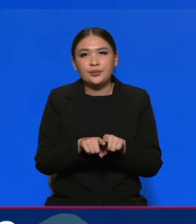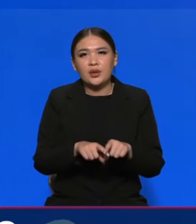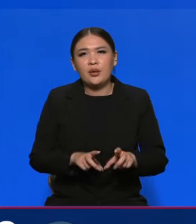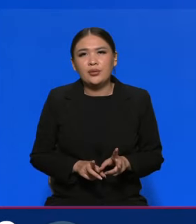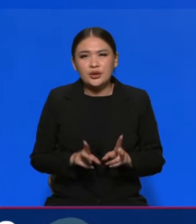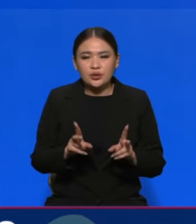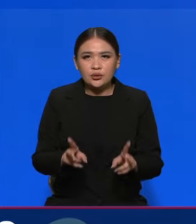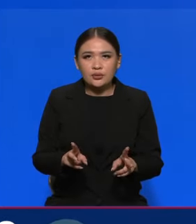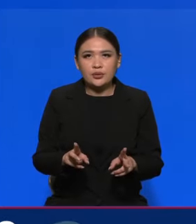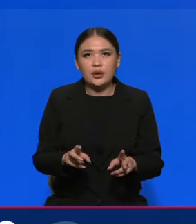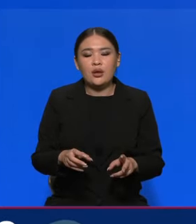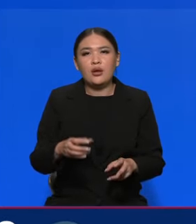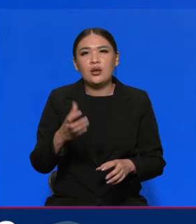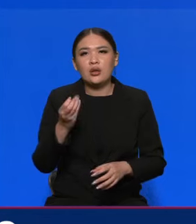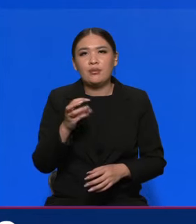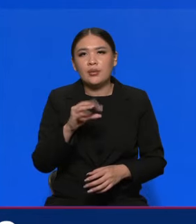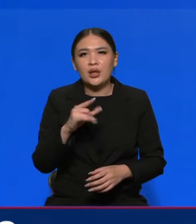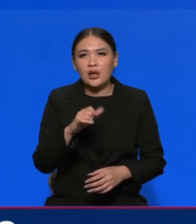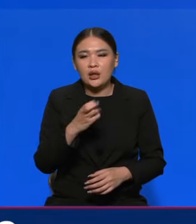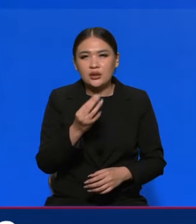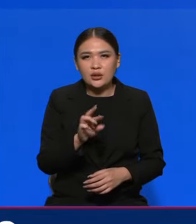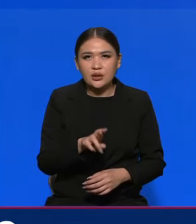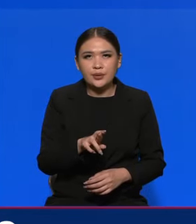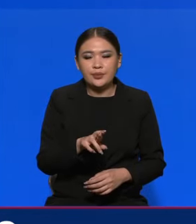преступности, потом миграция,